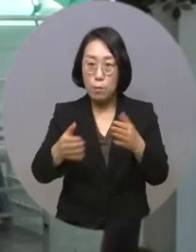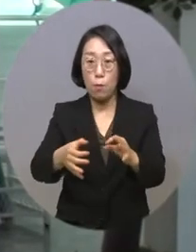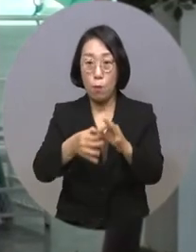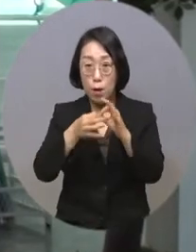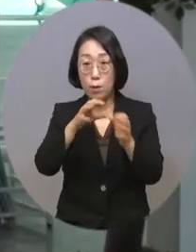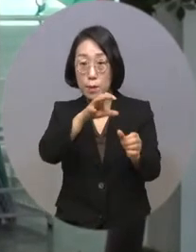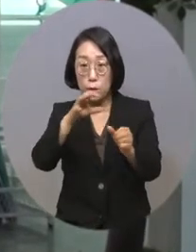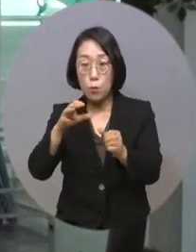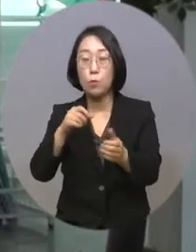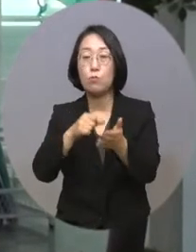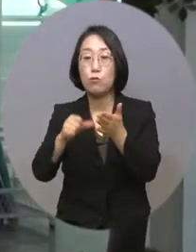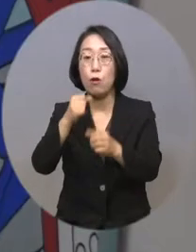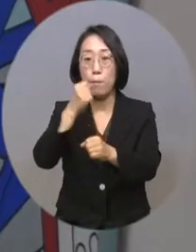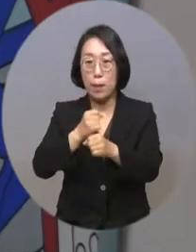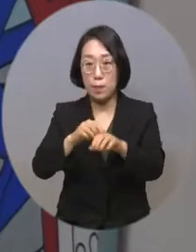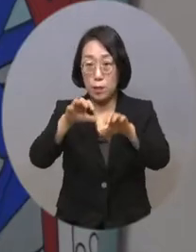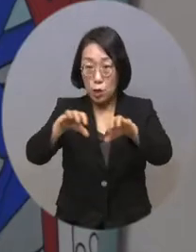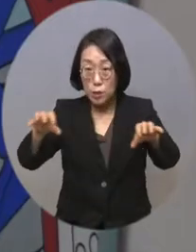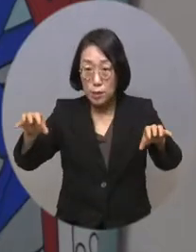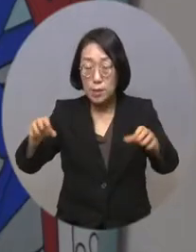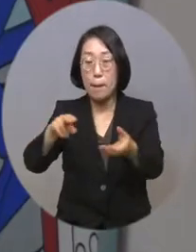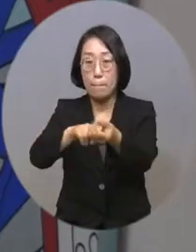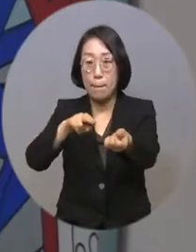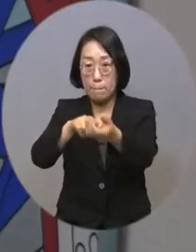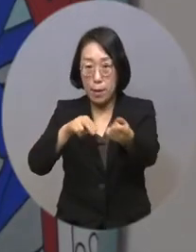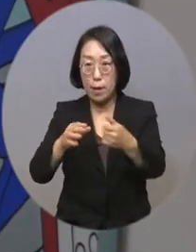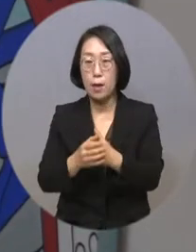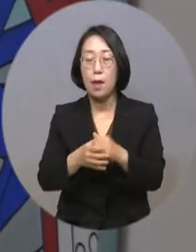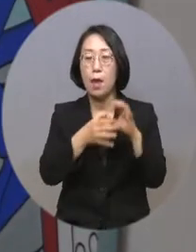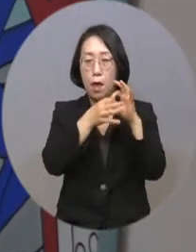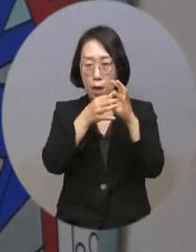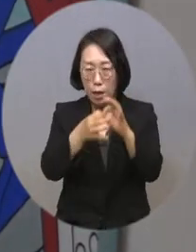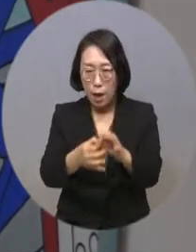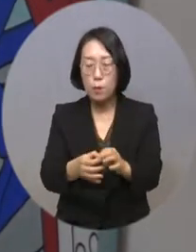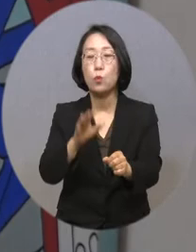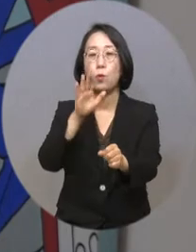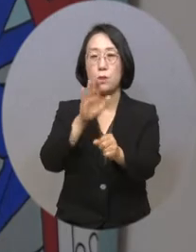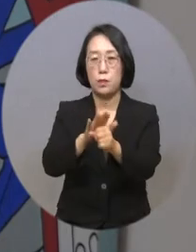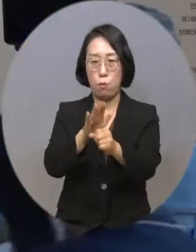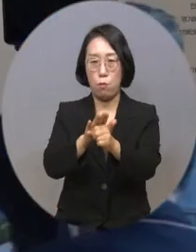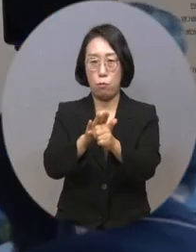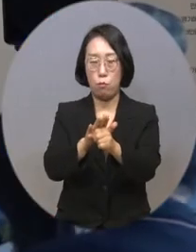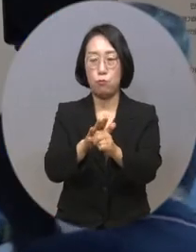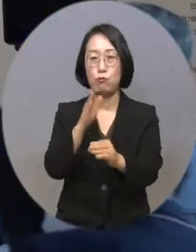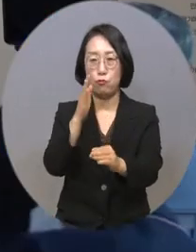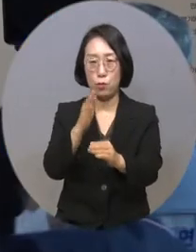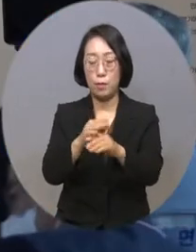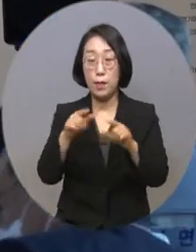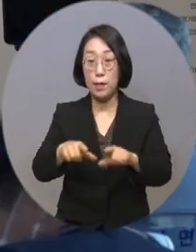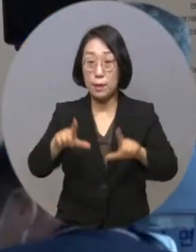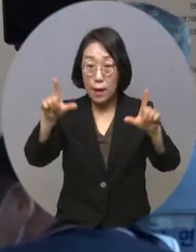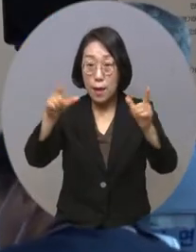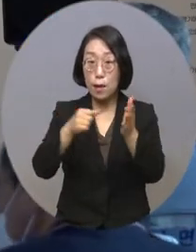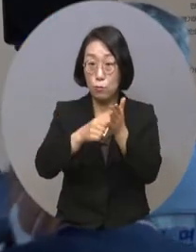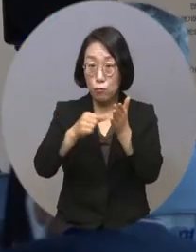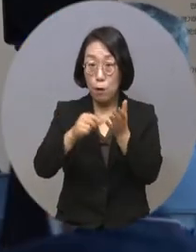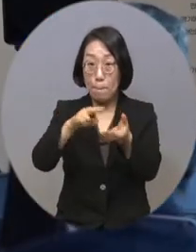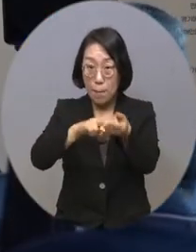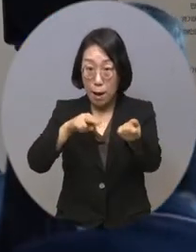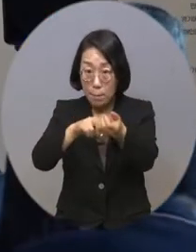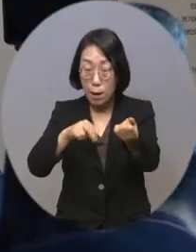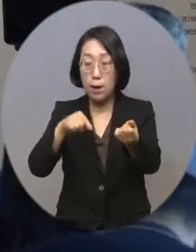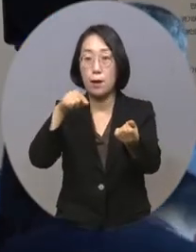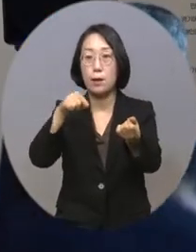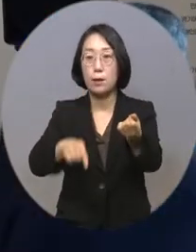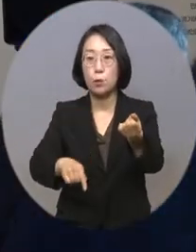전시 판매 하며 작가들의 작품 활동을 적극 지원하고 있습니다 이날은 구찌 판매와 더불어